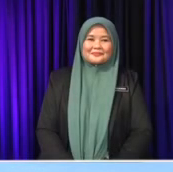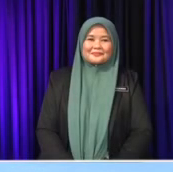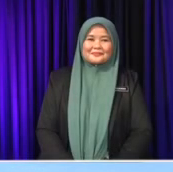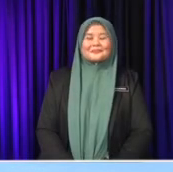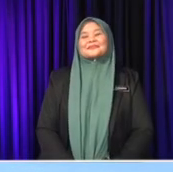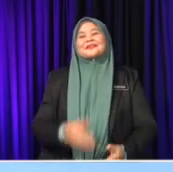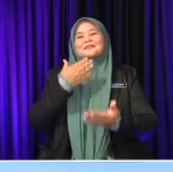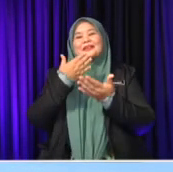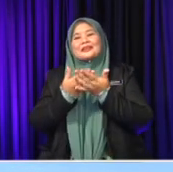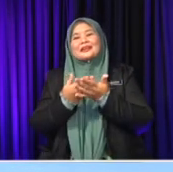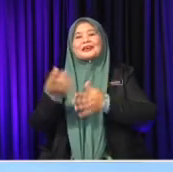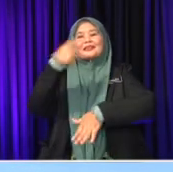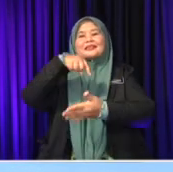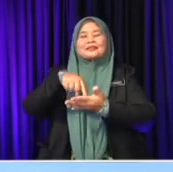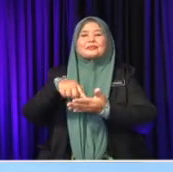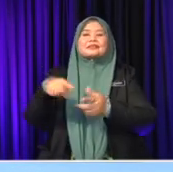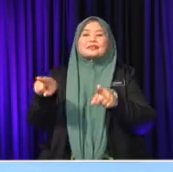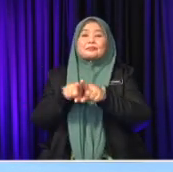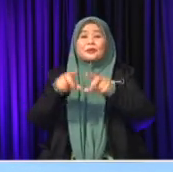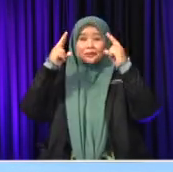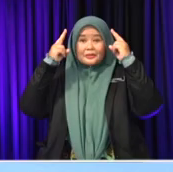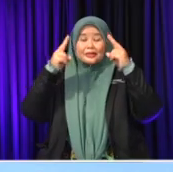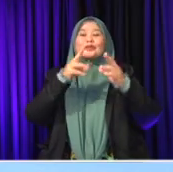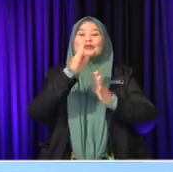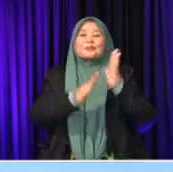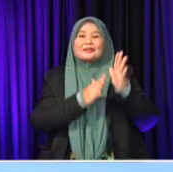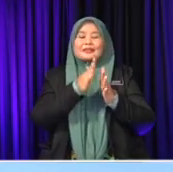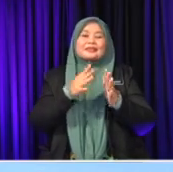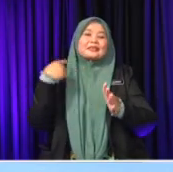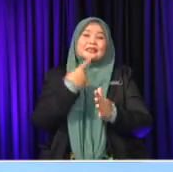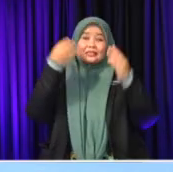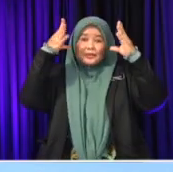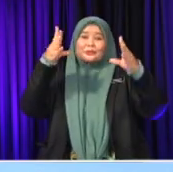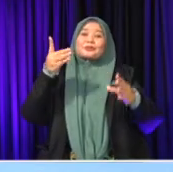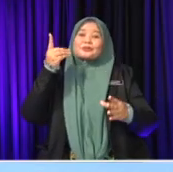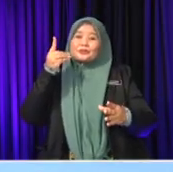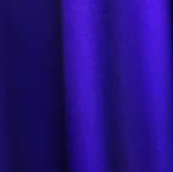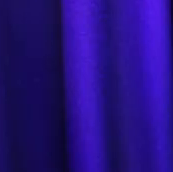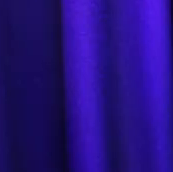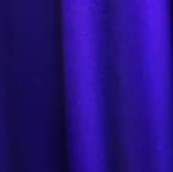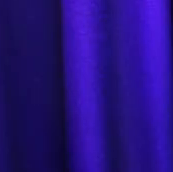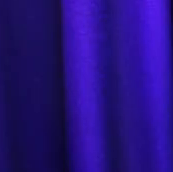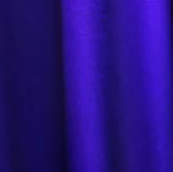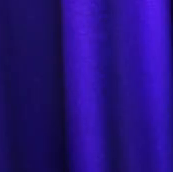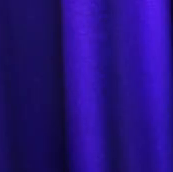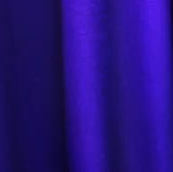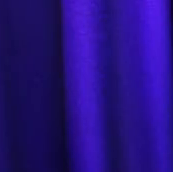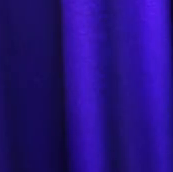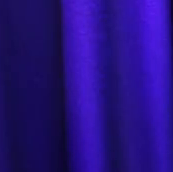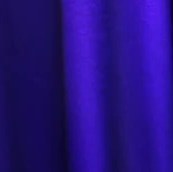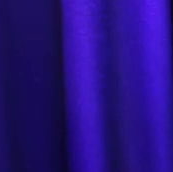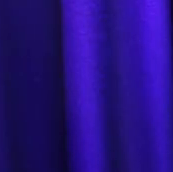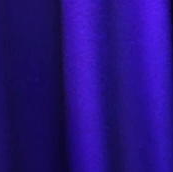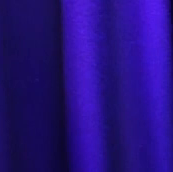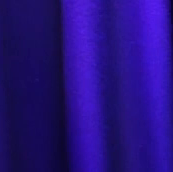Oke baik ini kita bersama dengan juru bahasa isyarat kita cek guru Zaimah Kamarudin dari smg